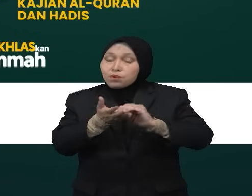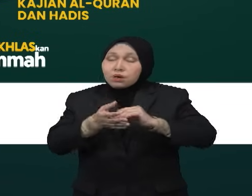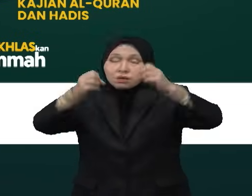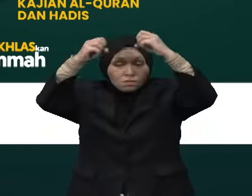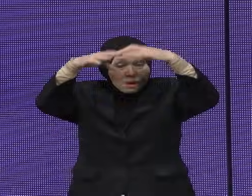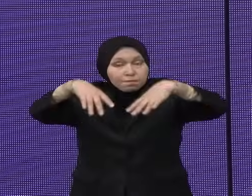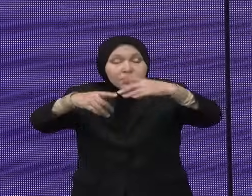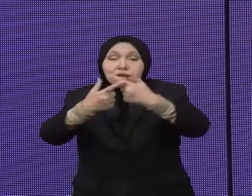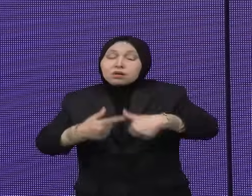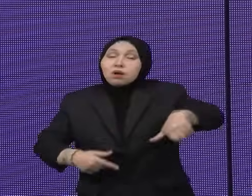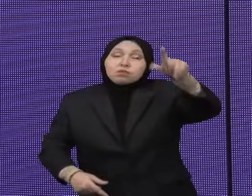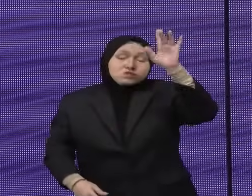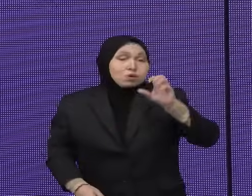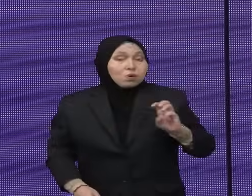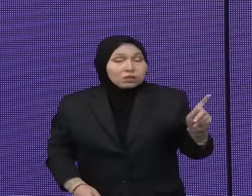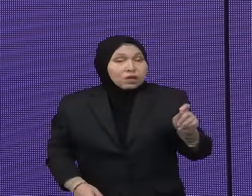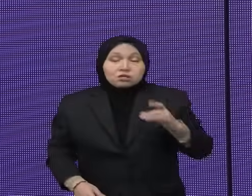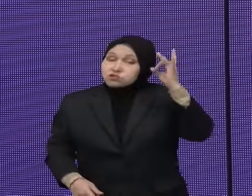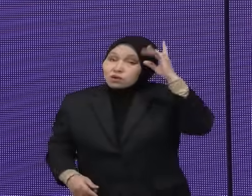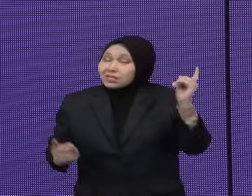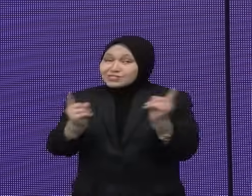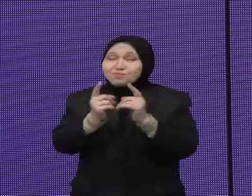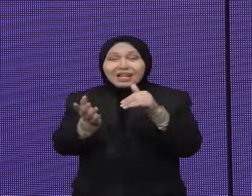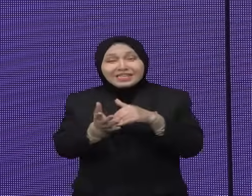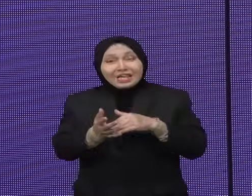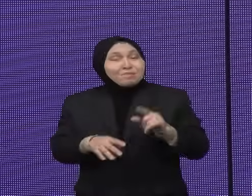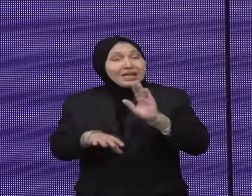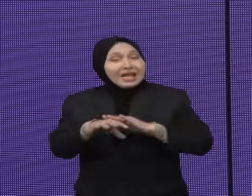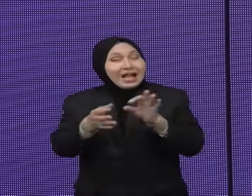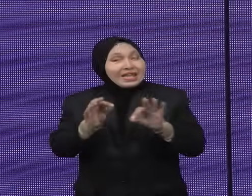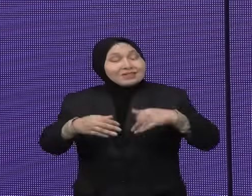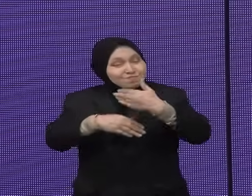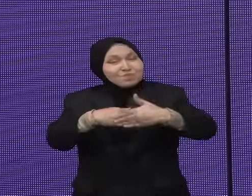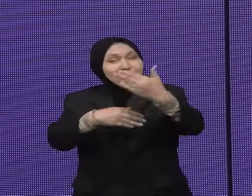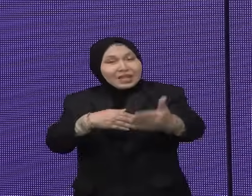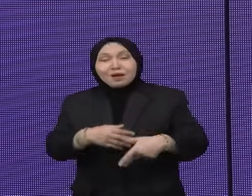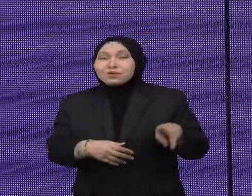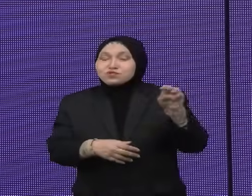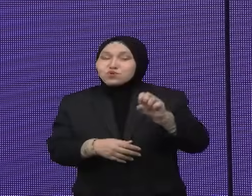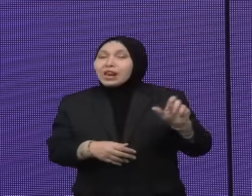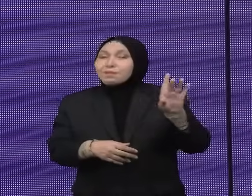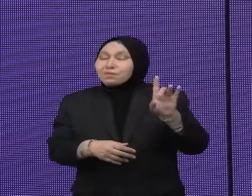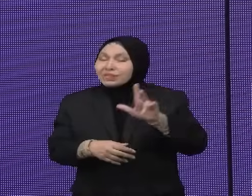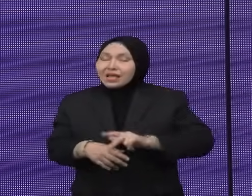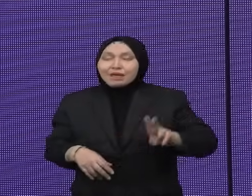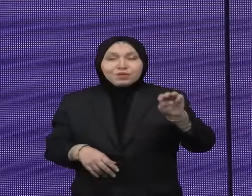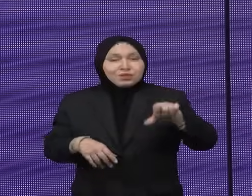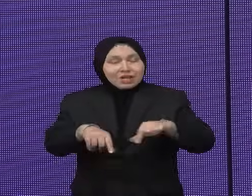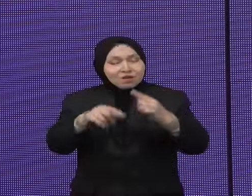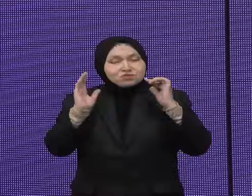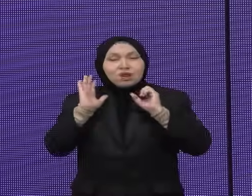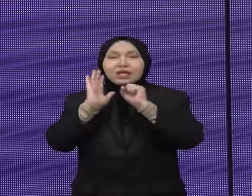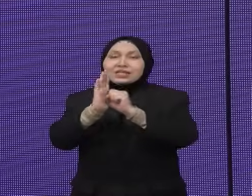rahmat daripada Allah Subhanahu Wa Taala. InsyaAllah kita bertemu lagi pada ayat seterusnya, halaman 83 dalam My Quran Time,